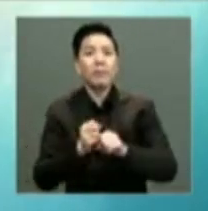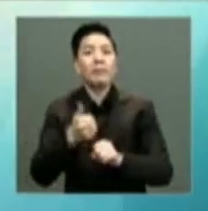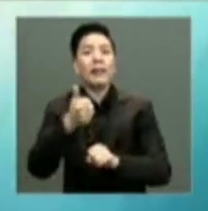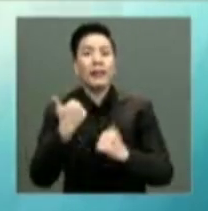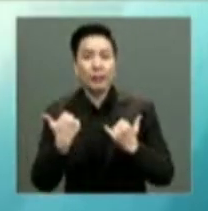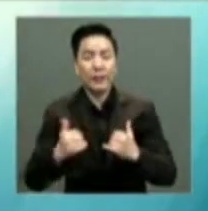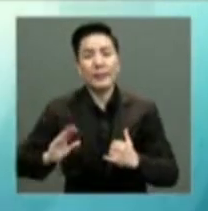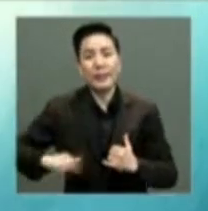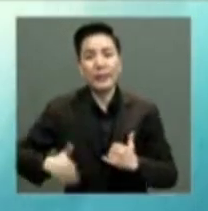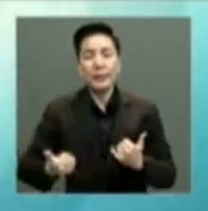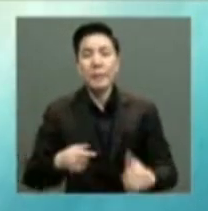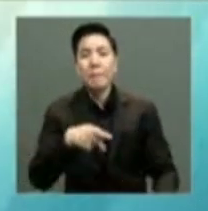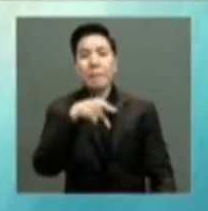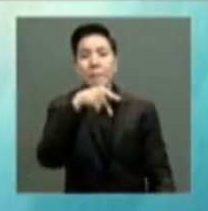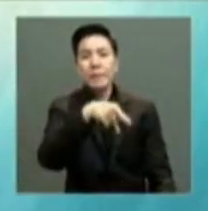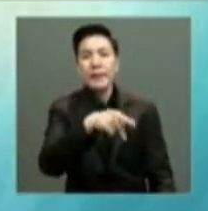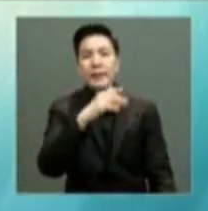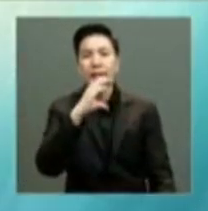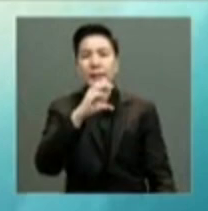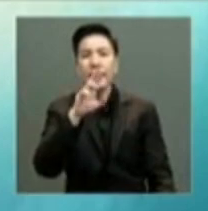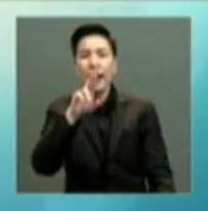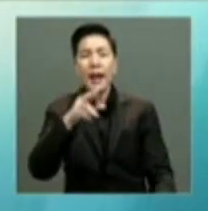มีคนบ่นนะว่านี่ไงถึงไม่ออกมาน้อยแต่ท่านครับขอความเห็นใจสักนิดนึงผมเองผมก็อยู่กับการทำงานตอนนี้จริงๆนะครับเพราะแลปนี้ก็เป็นหลับใหม่วิธีการตรวจก็ใหม่นะครับเราก็ไม่ได้เป็นผู้ที่จะผลิตเครื่องตรวจวัดได้เองในตอนแรกนะครับจุดกระทั่งมาเก่งนะตอนหลังเนี่ยครับที่จะผลิตน้ำยาได้เองแต่ตัวเครื่องที่ตรวจคือpcr